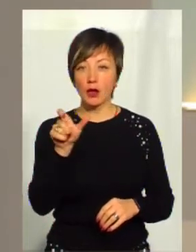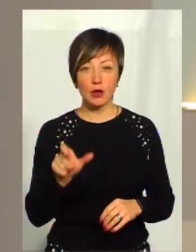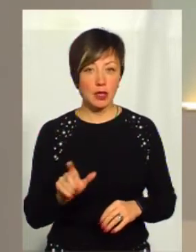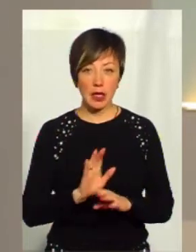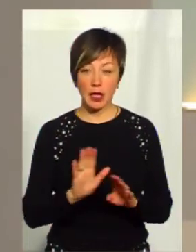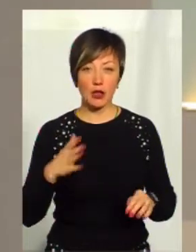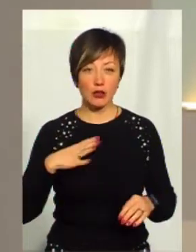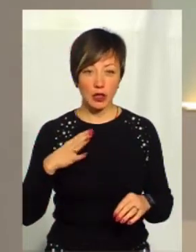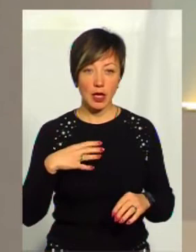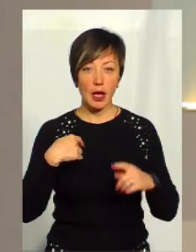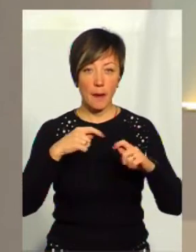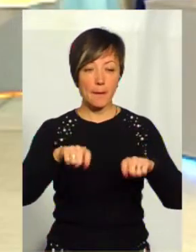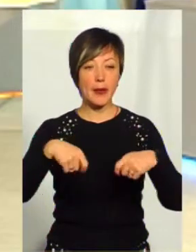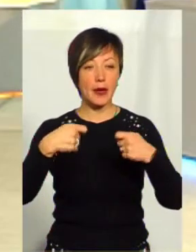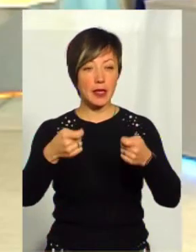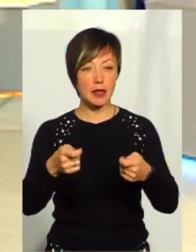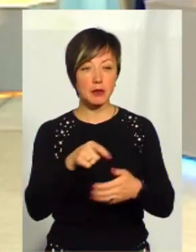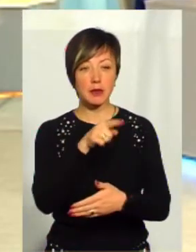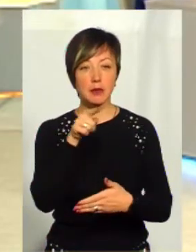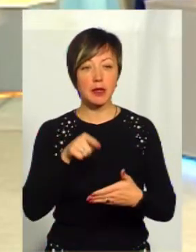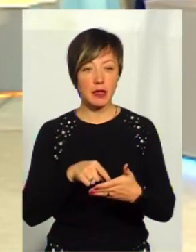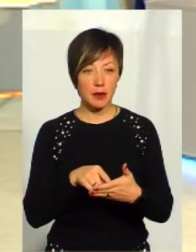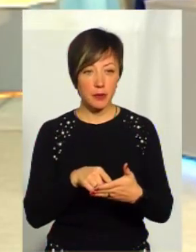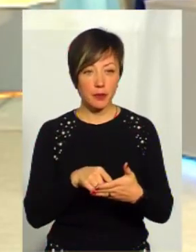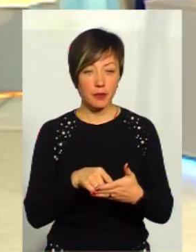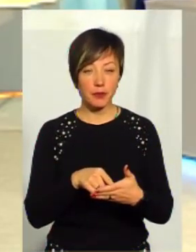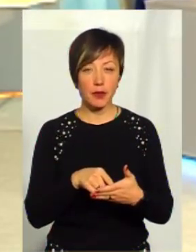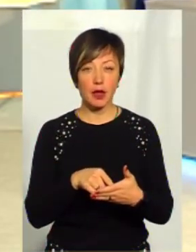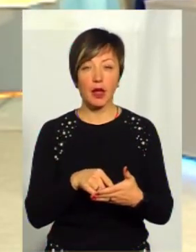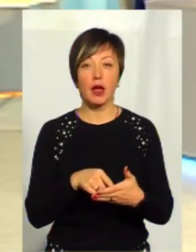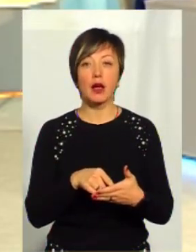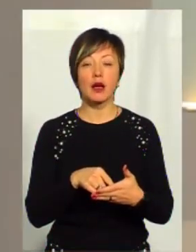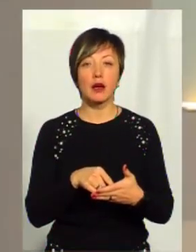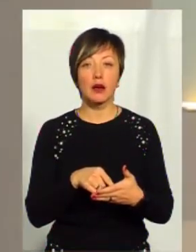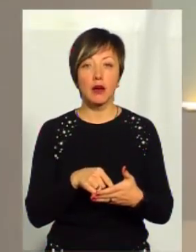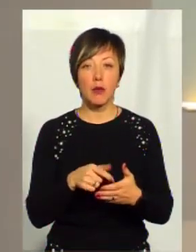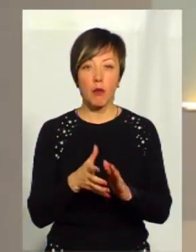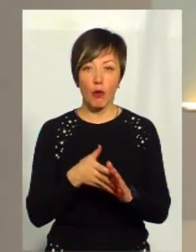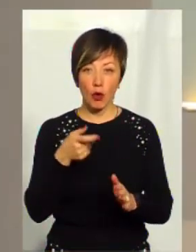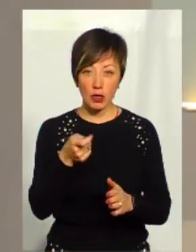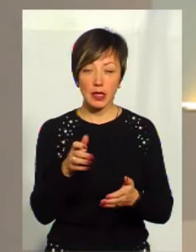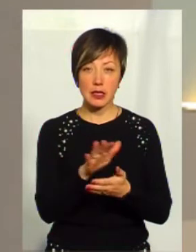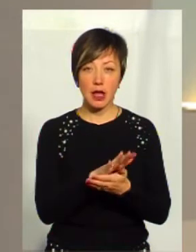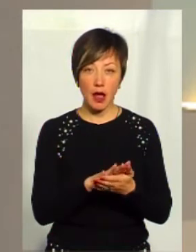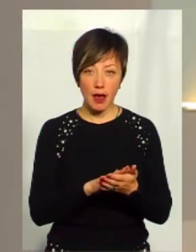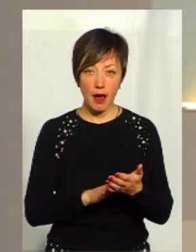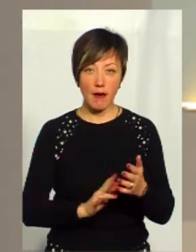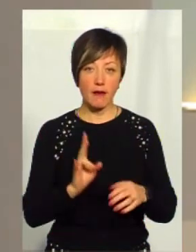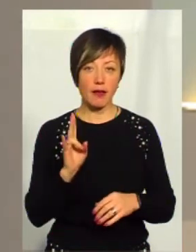дозвонювач не дочекався, тому я перекажу то, що запитували. Запитання було таке. Подана заява на